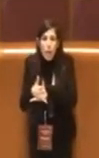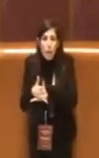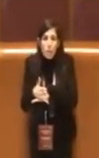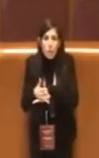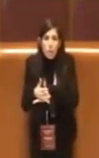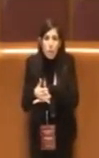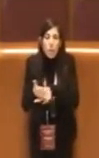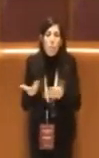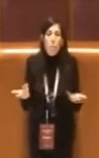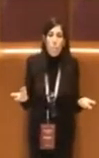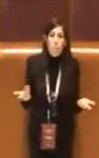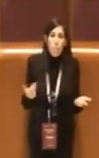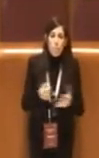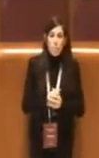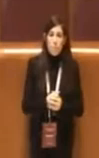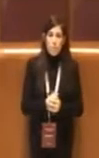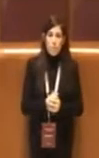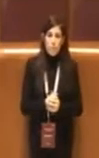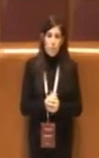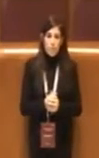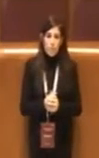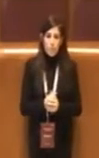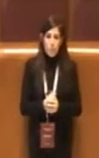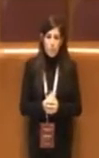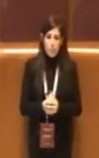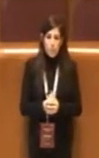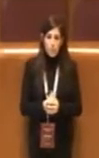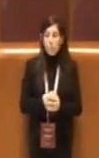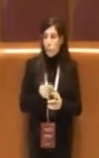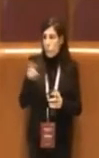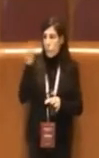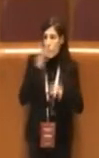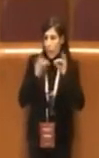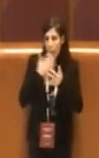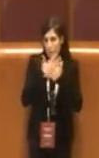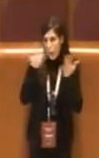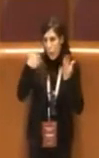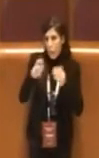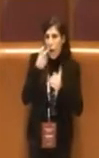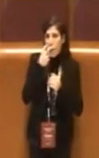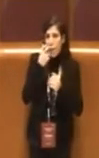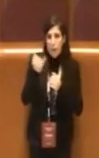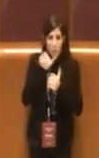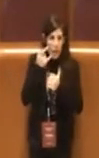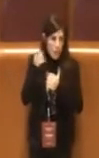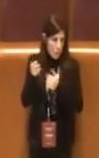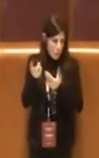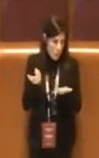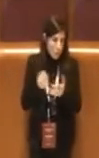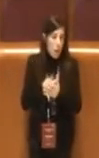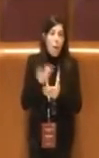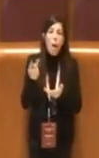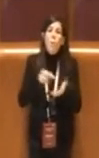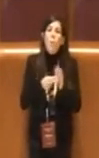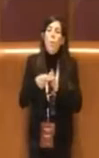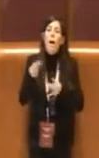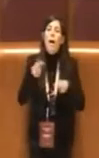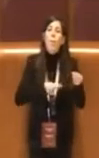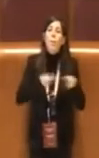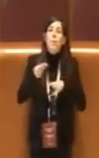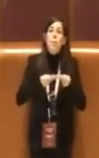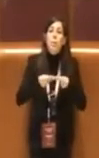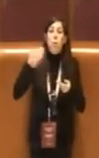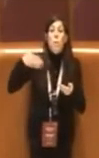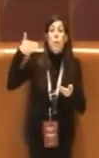essendo esperto del campo, essendo avvocato, derivano dal fatto che c'è stata un'inerzia amministrativa che la politica che